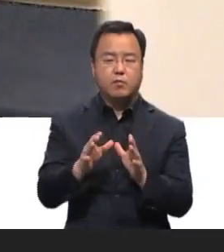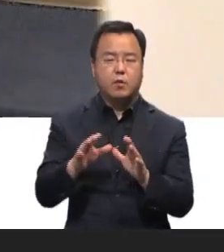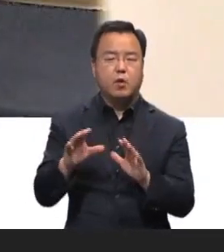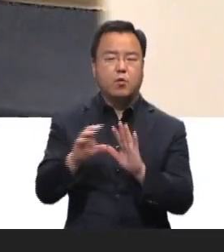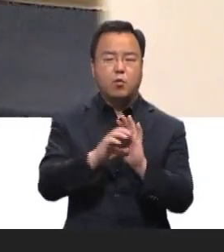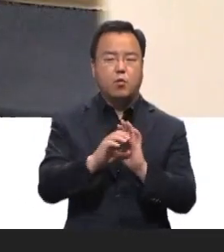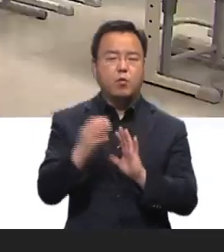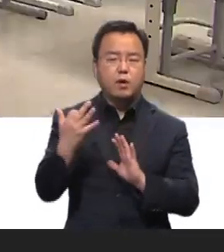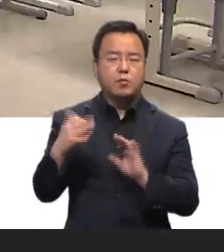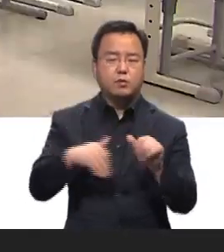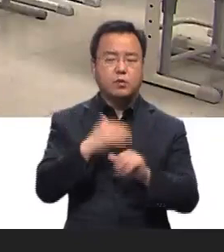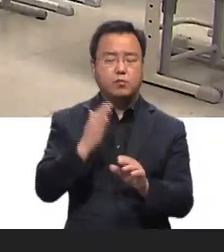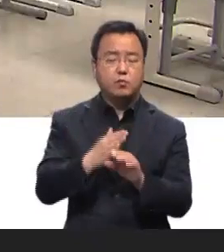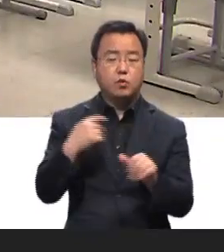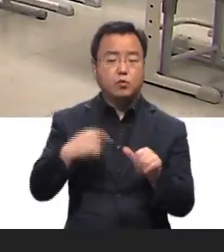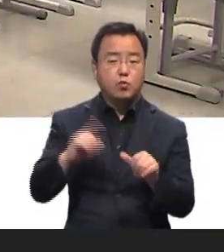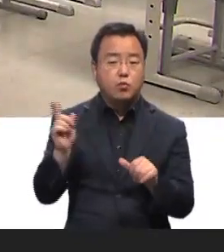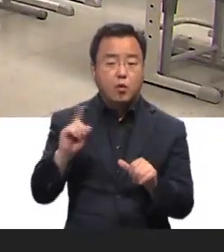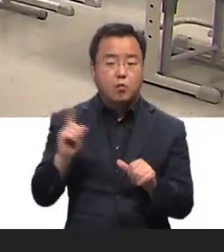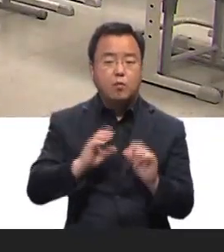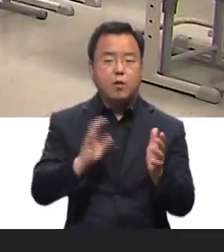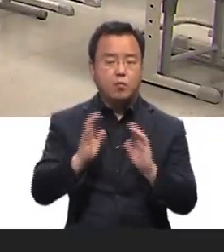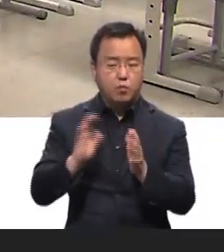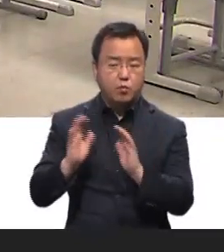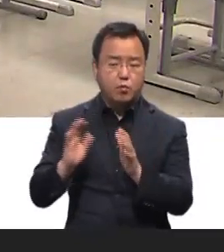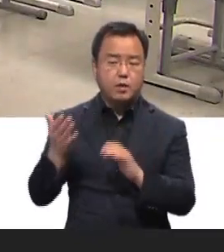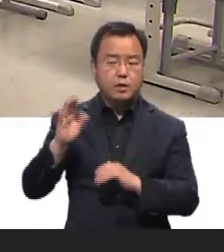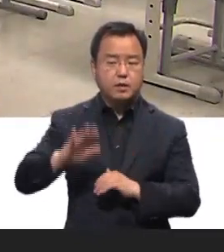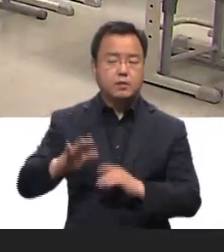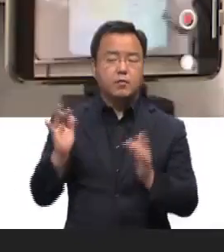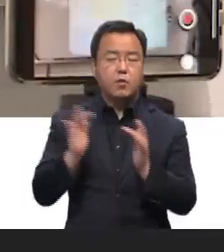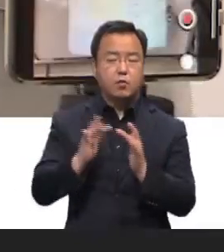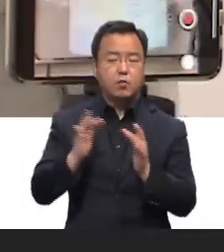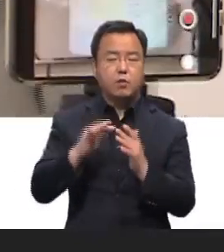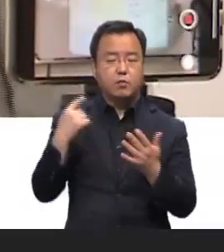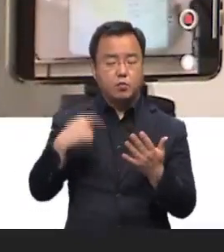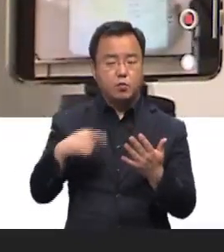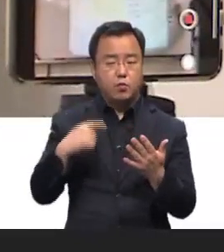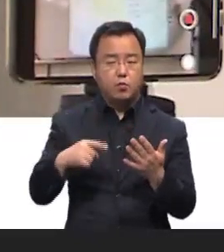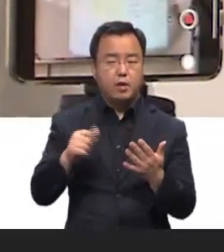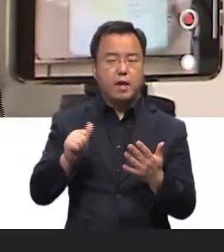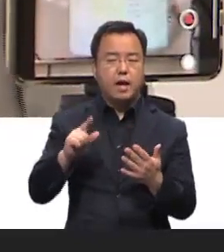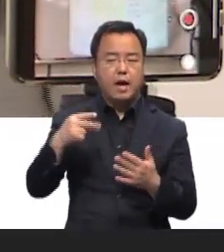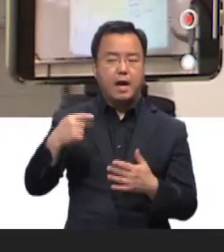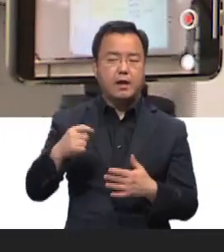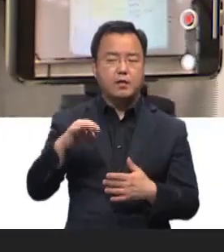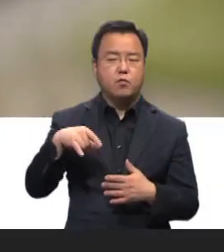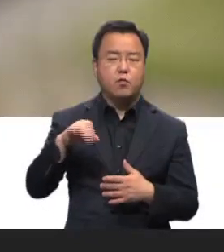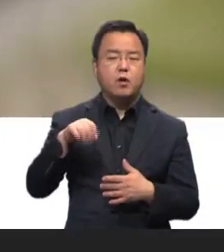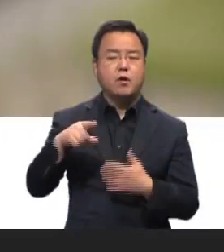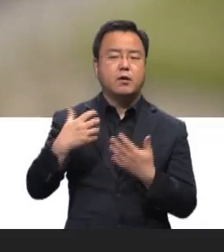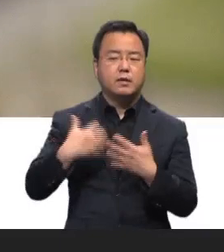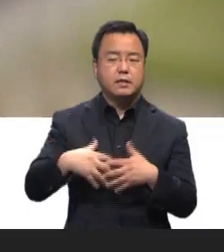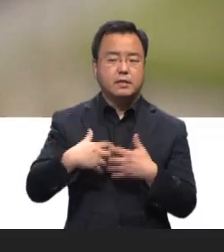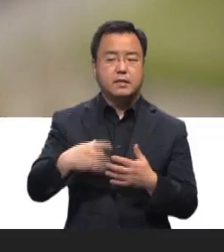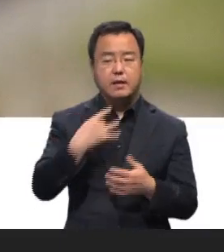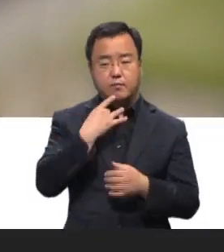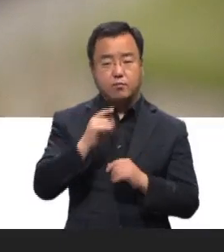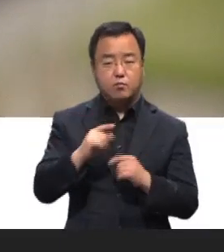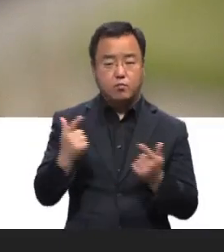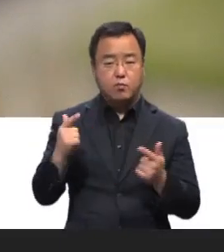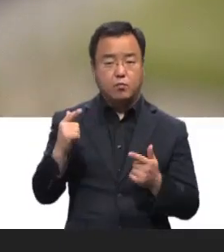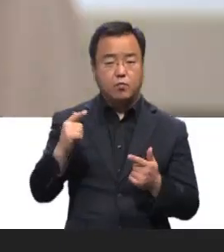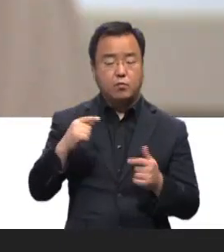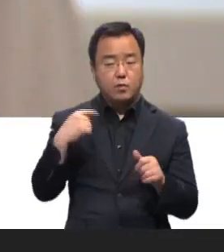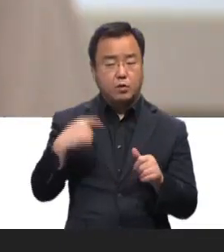해야되는지 모색하는 토론회를 많이 열게 되는데요 놀랜 교육이 하드웨어 뿐만이 아니라 질적으로 어떤 교육을 해야 되는지에 대해서 우리